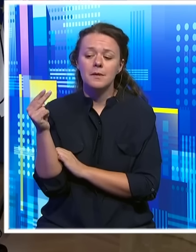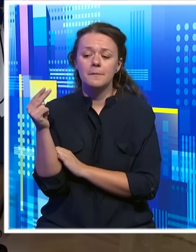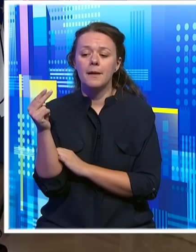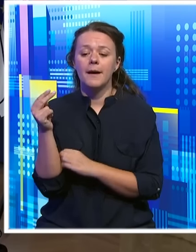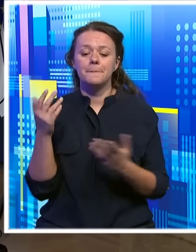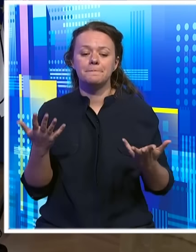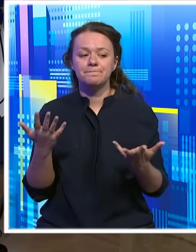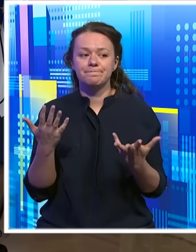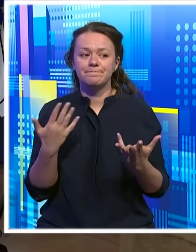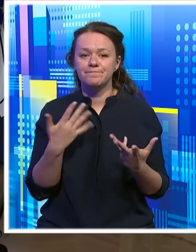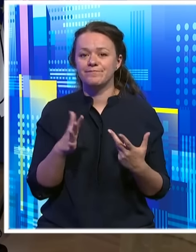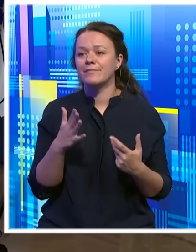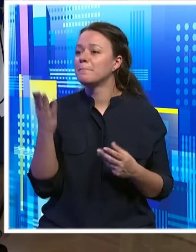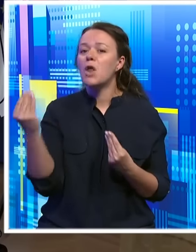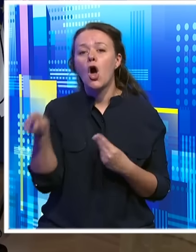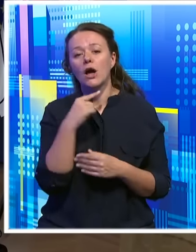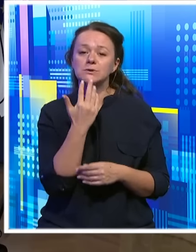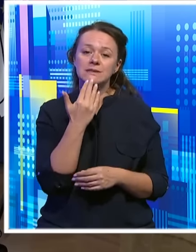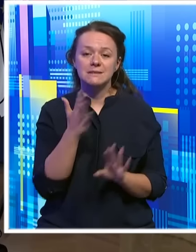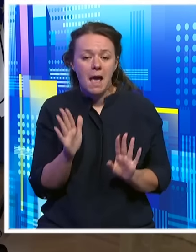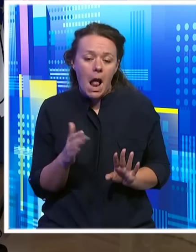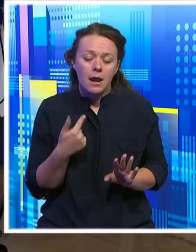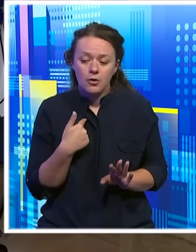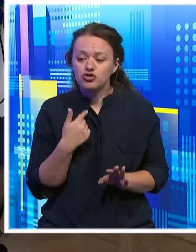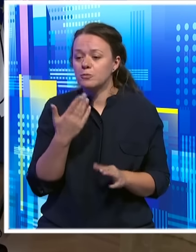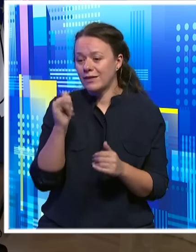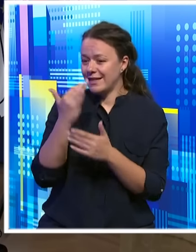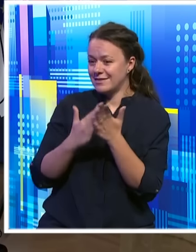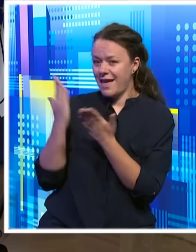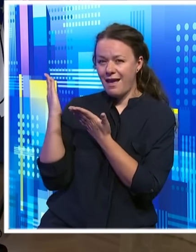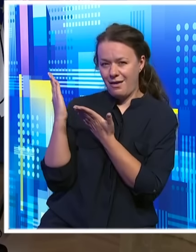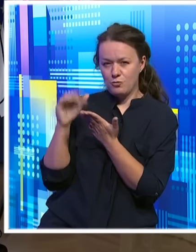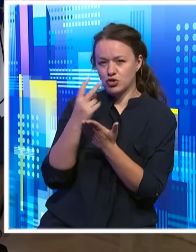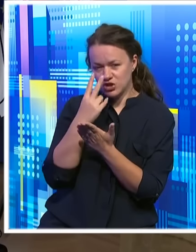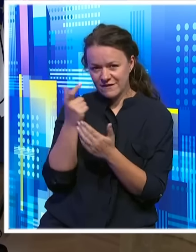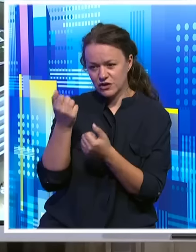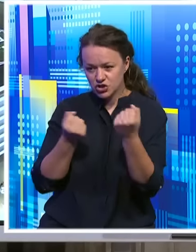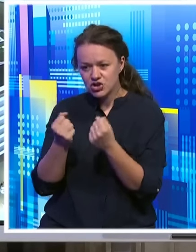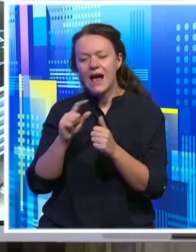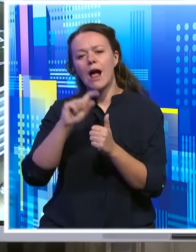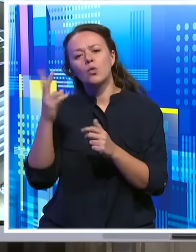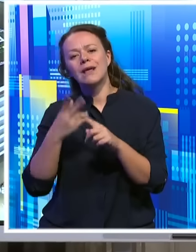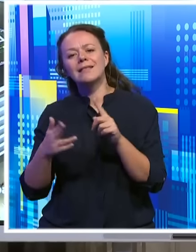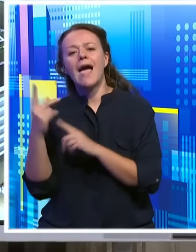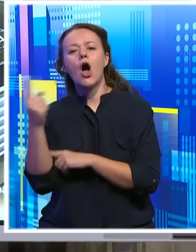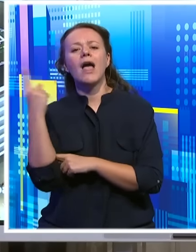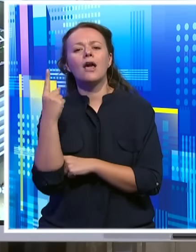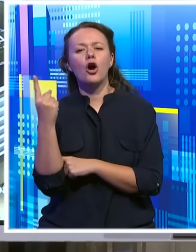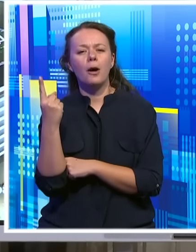mnogi mi se smijali, to ćemo da uradimo. Deo ovih, možete da vidite, deo su helikopteri, oni već funkcionišu u